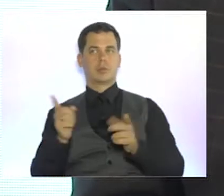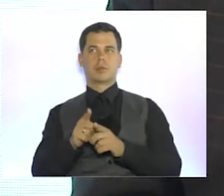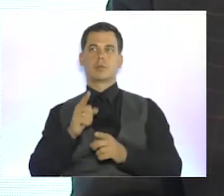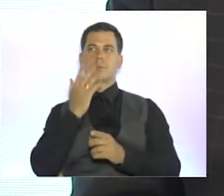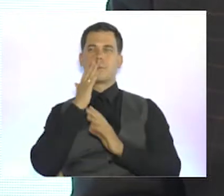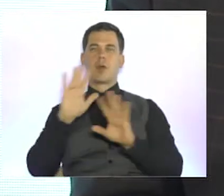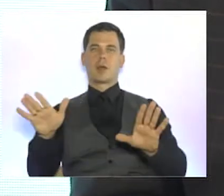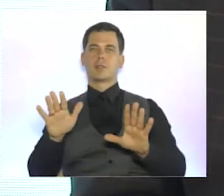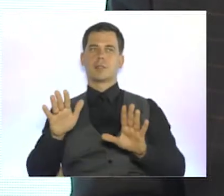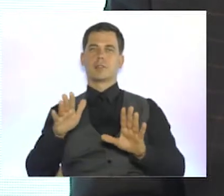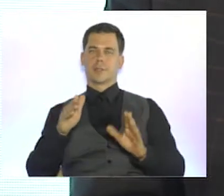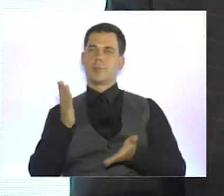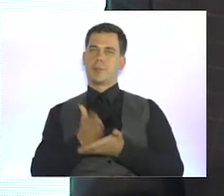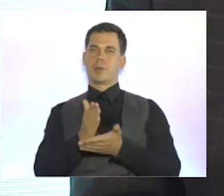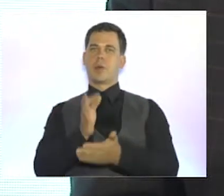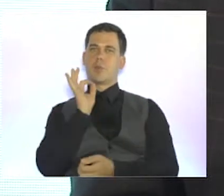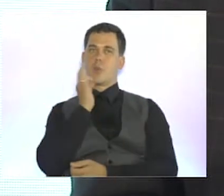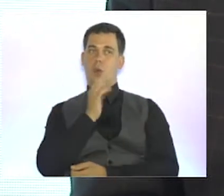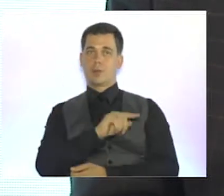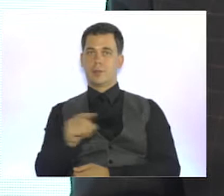należałoby pomóc młodym ludziom